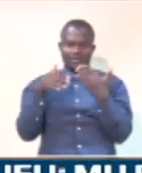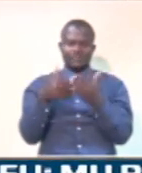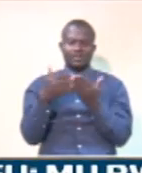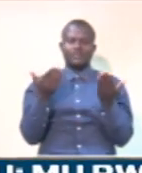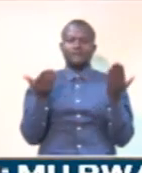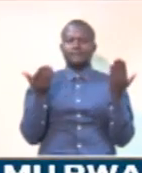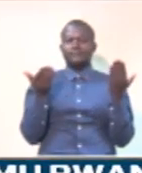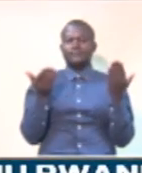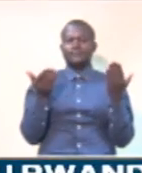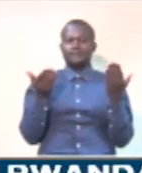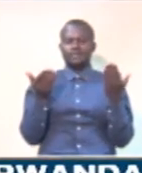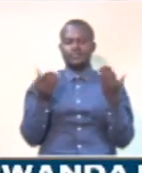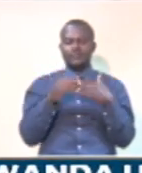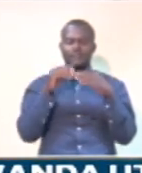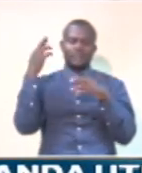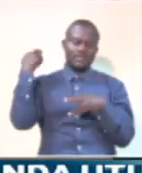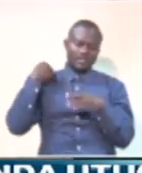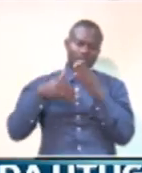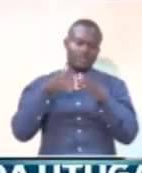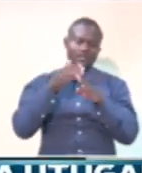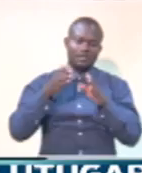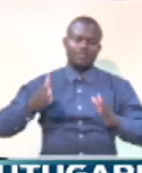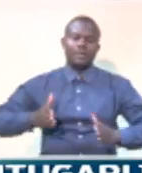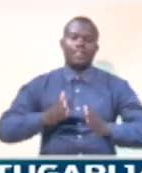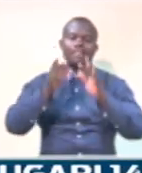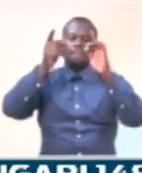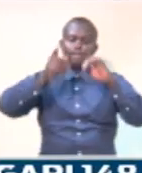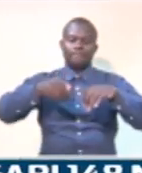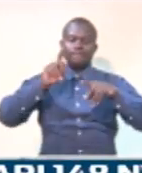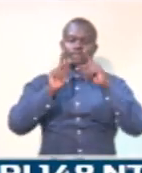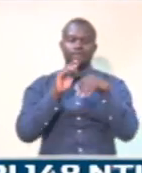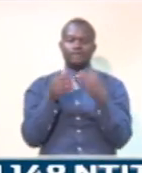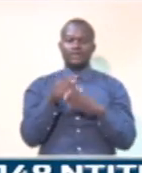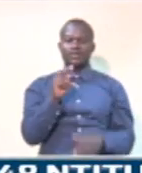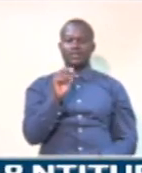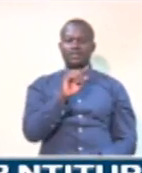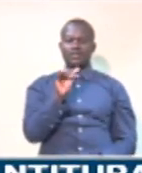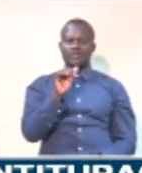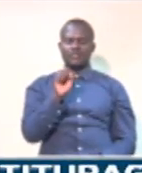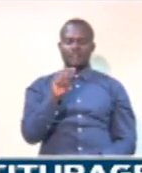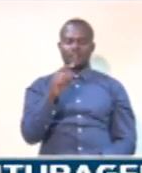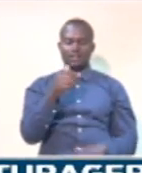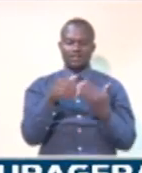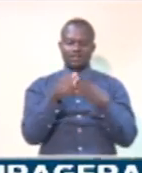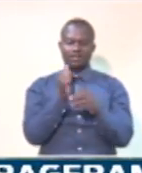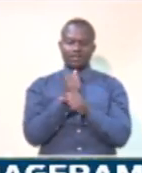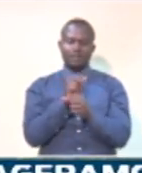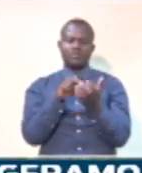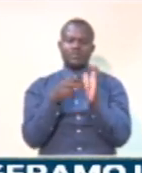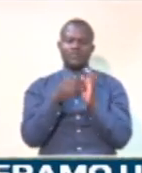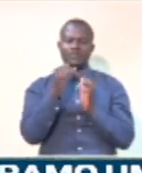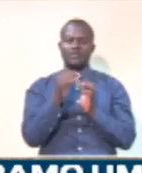cyacagana he umuyobozi ushinzwe kubaka imiyoboro igeza amashanyarazi ku baturage Nzayisenga Theonest ukorera umushinga wa